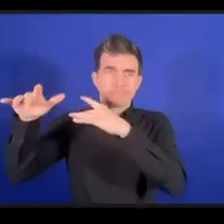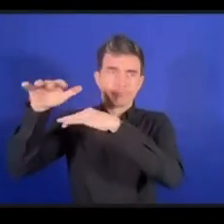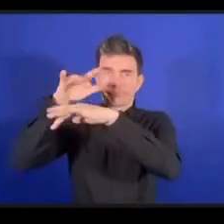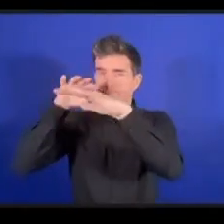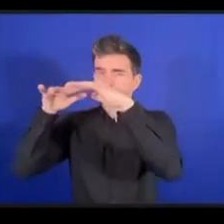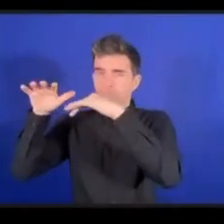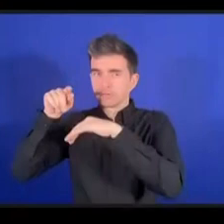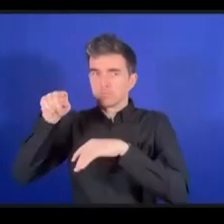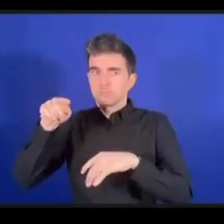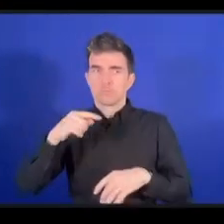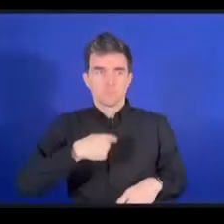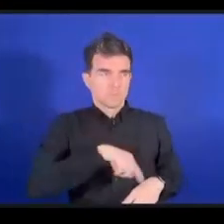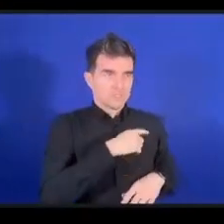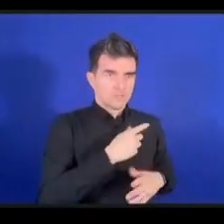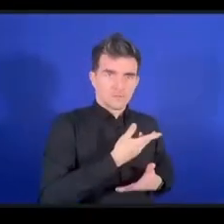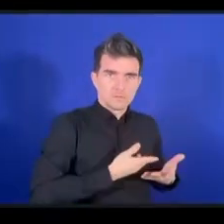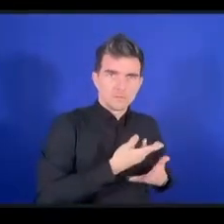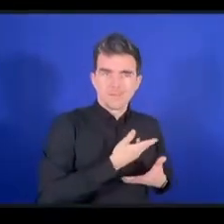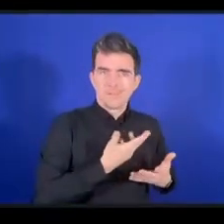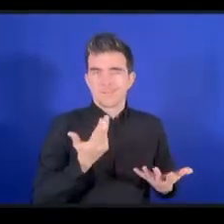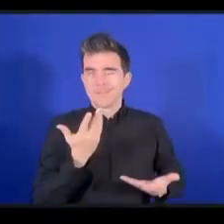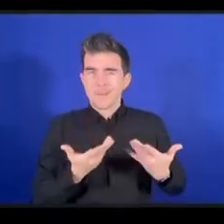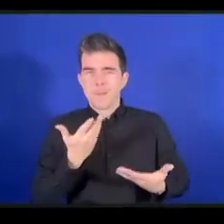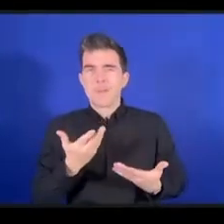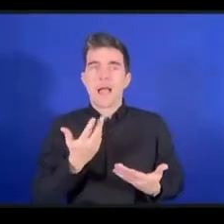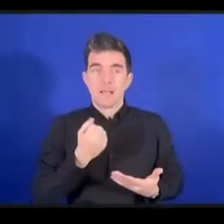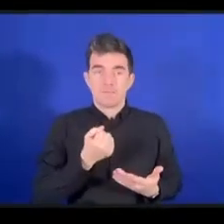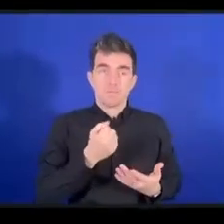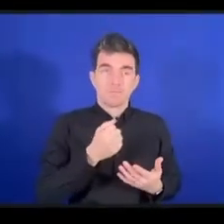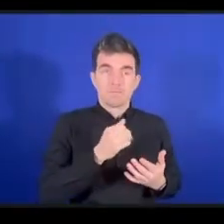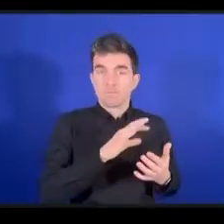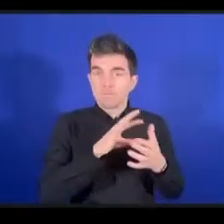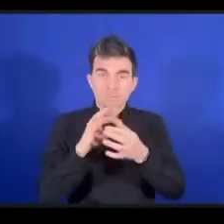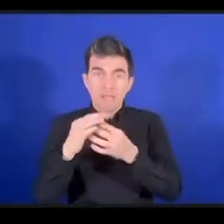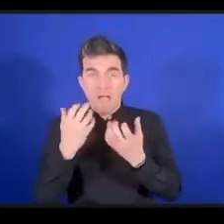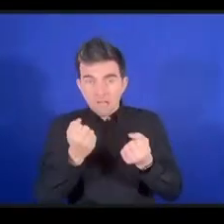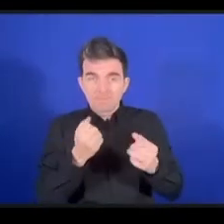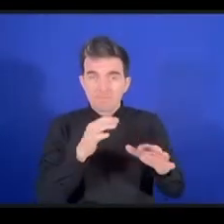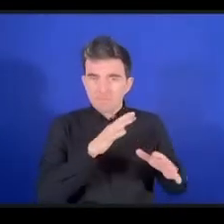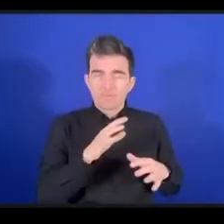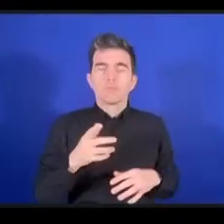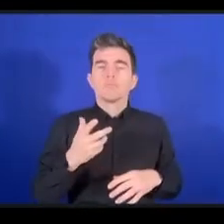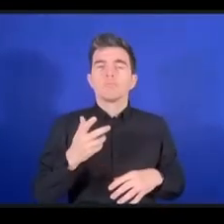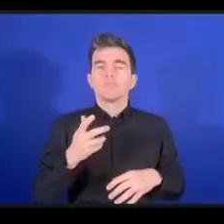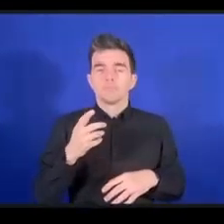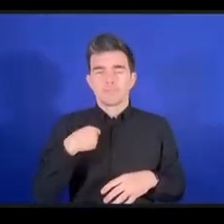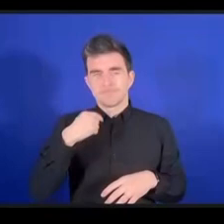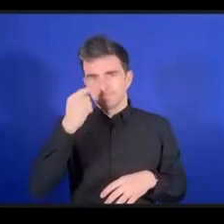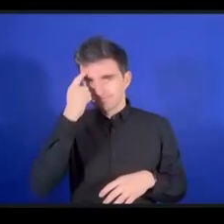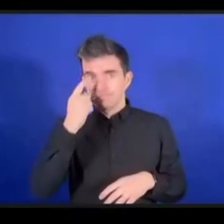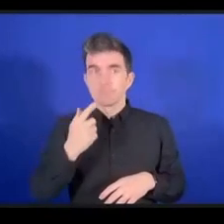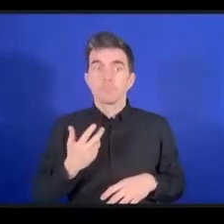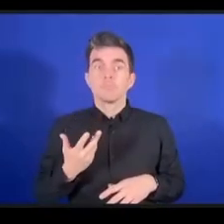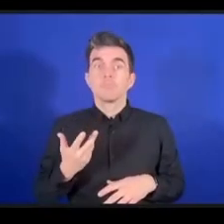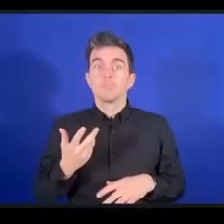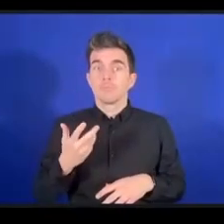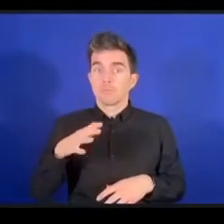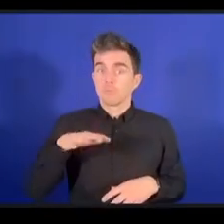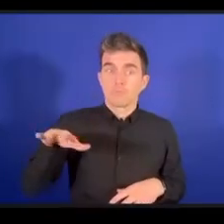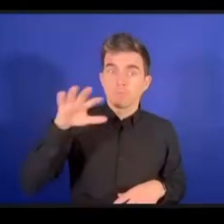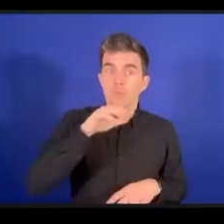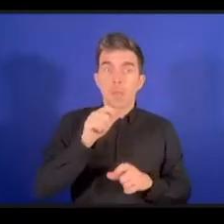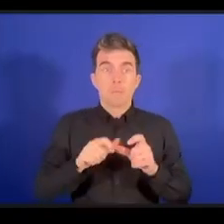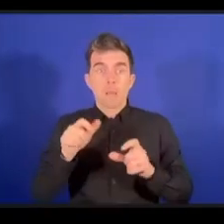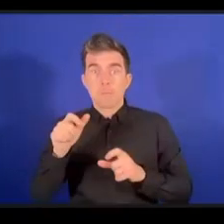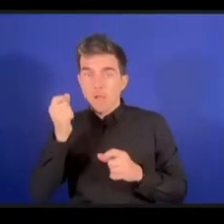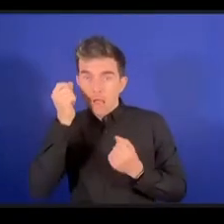独立的，但其实都是密不可分的。因为我们从从业人员的角度来讲，现在它就是有一个数字平